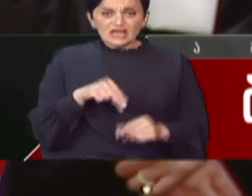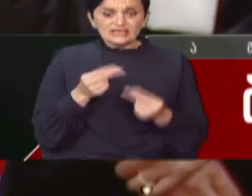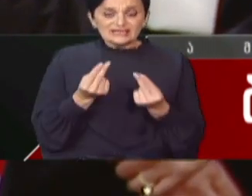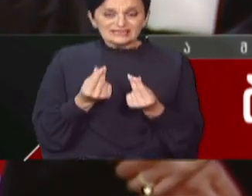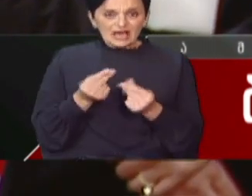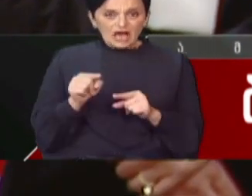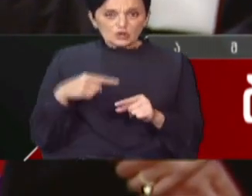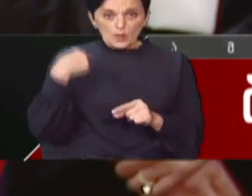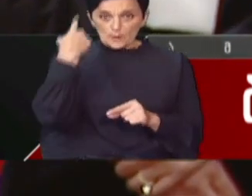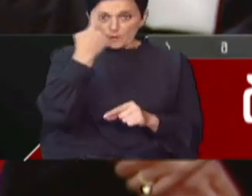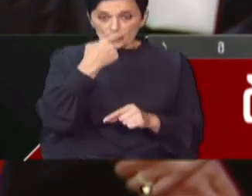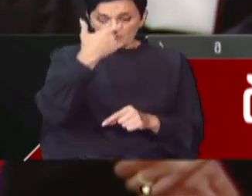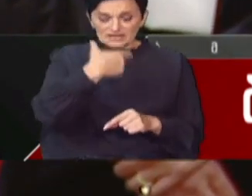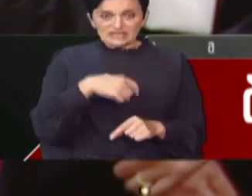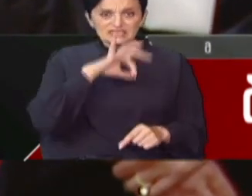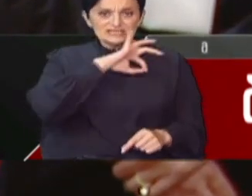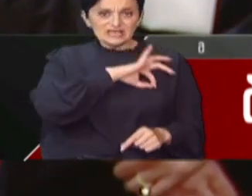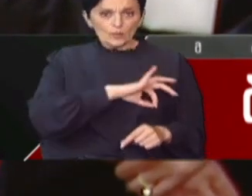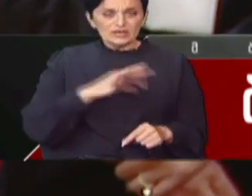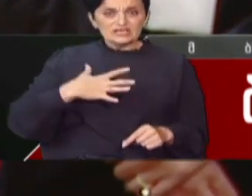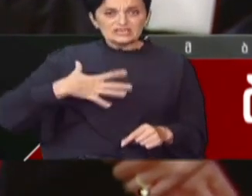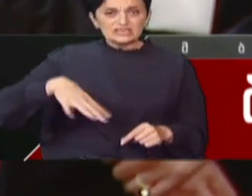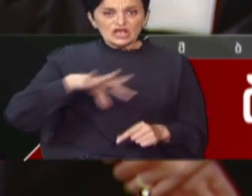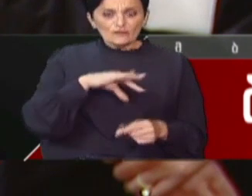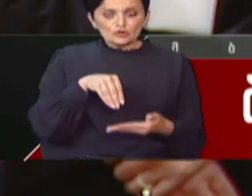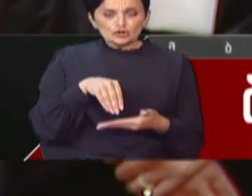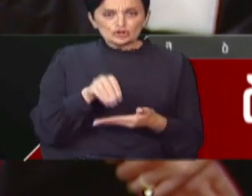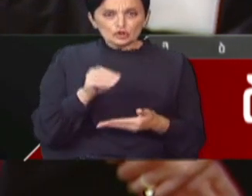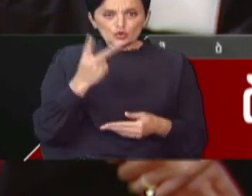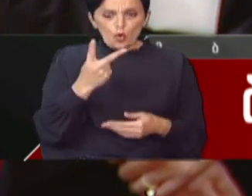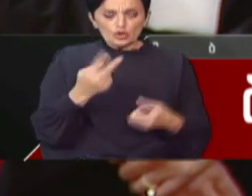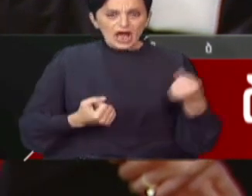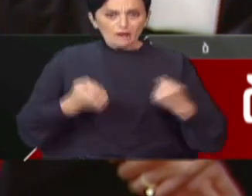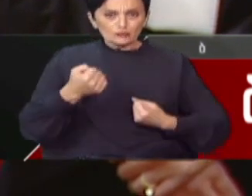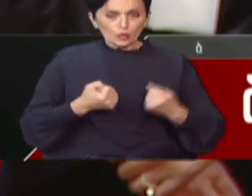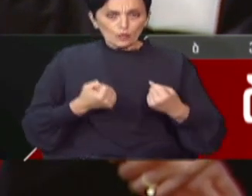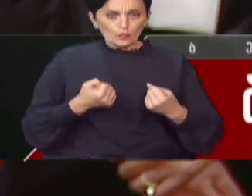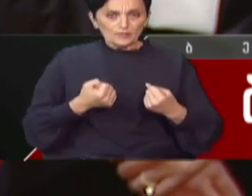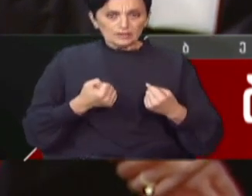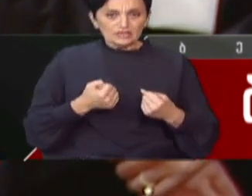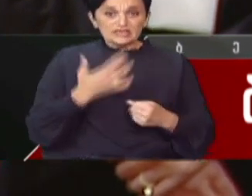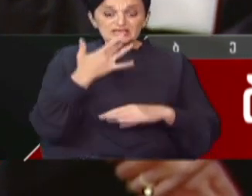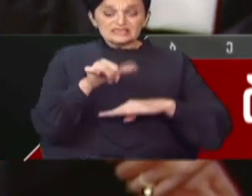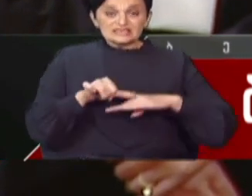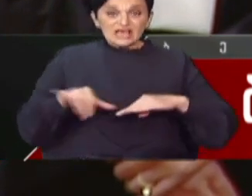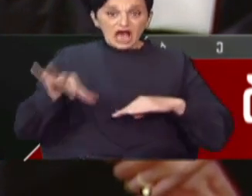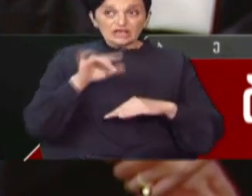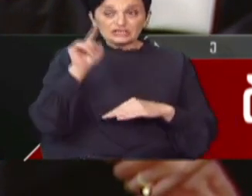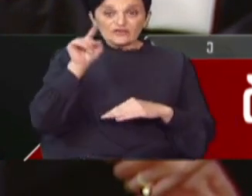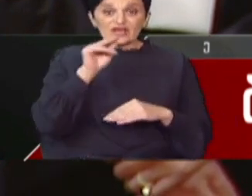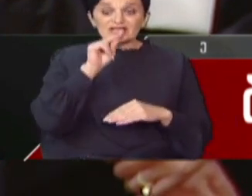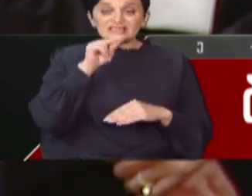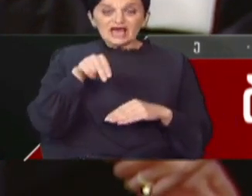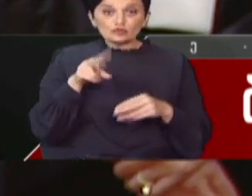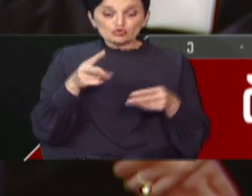თანხებით პირადი სარგებლობისათვის საქართველოში შეიძინეს ორი ავტომობილი. Საზღვარგარეთ მყოფ